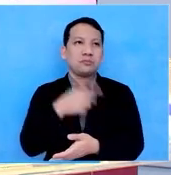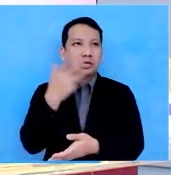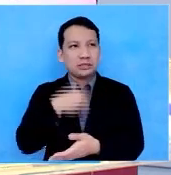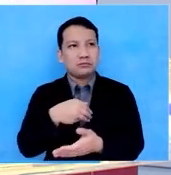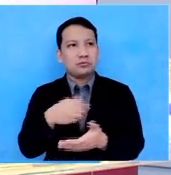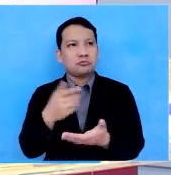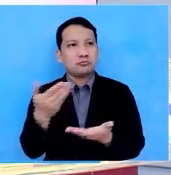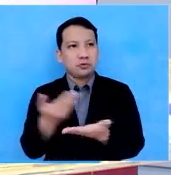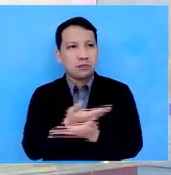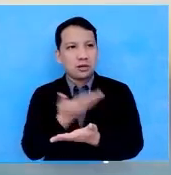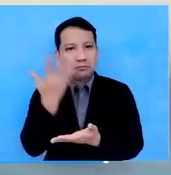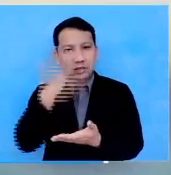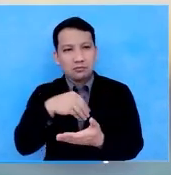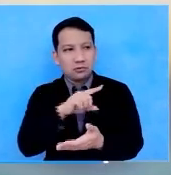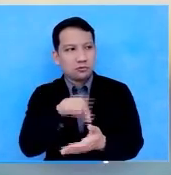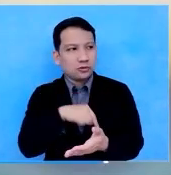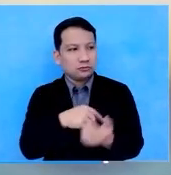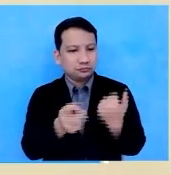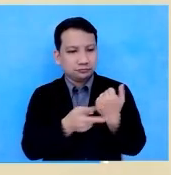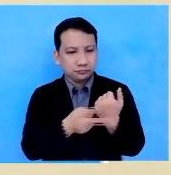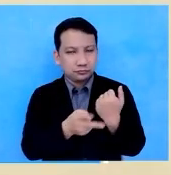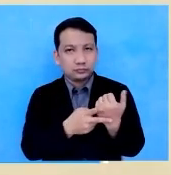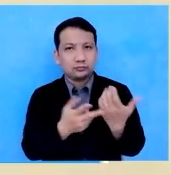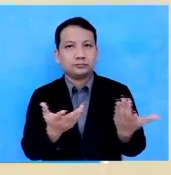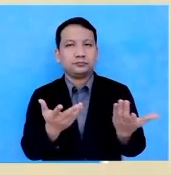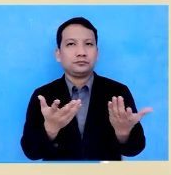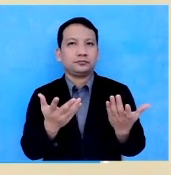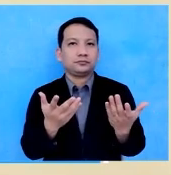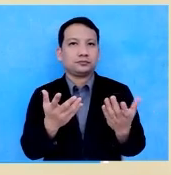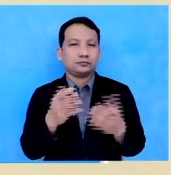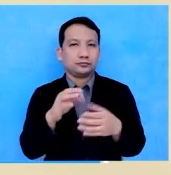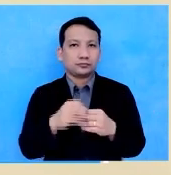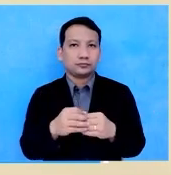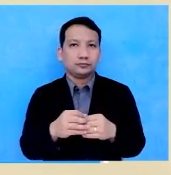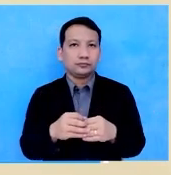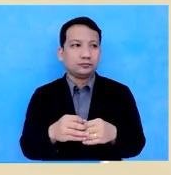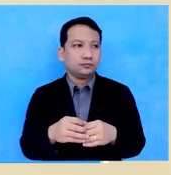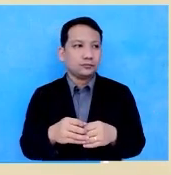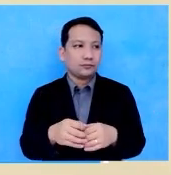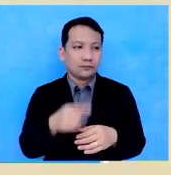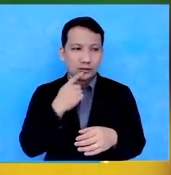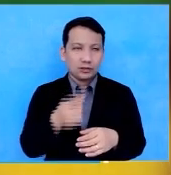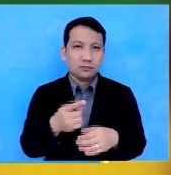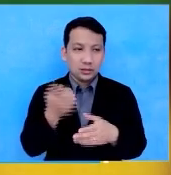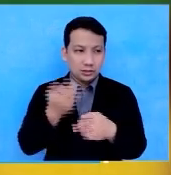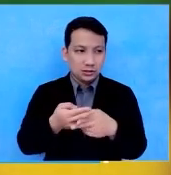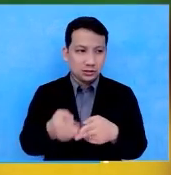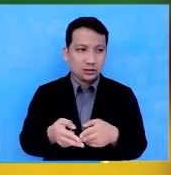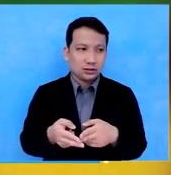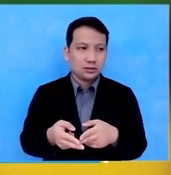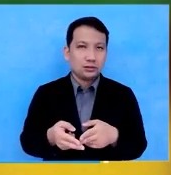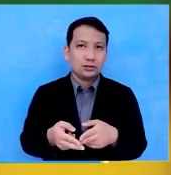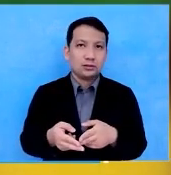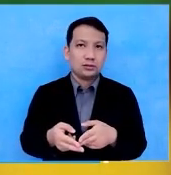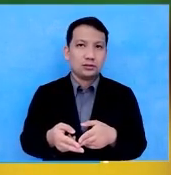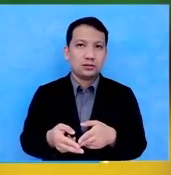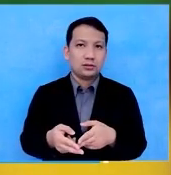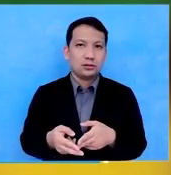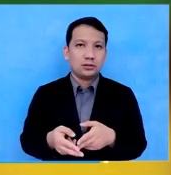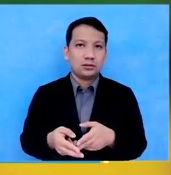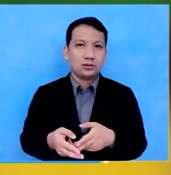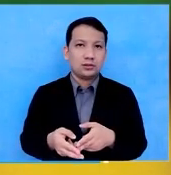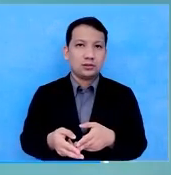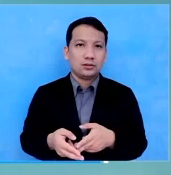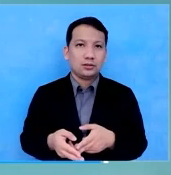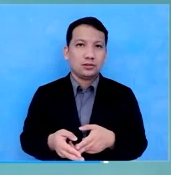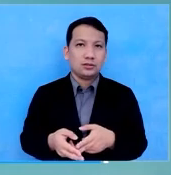alam natin yung mga pag-i-store ng cakes, lalo na yung mga raw nating ingredients, gaya ng eggs. So, kailangan... May frozen eggs, frozen diba? Frozen egg na nga,